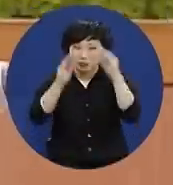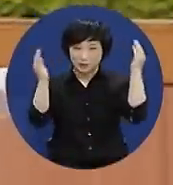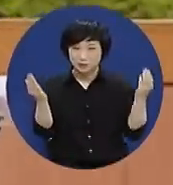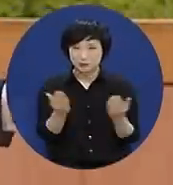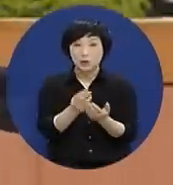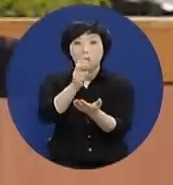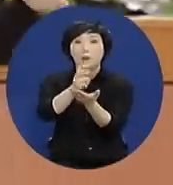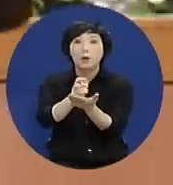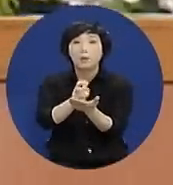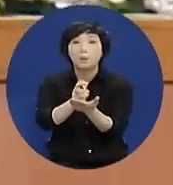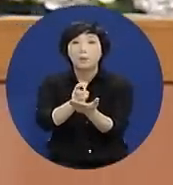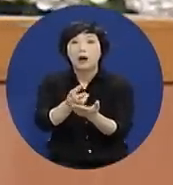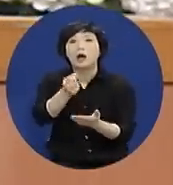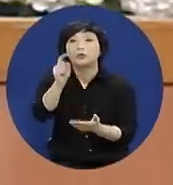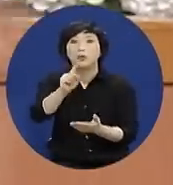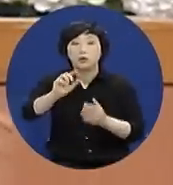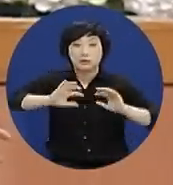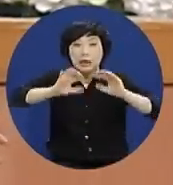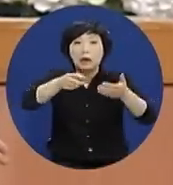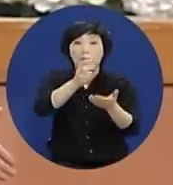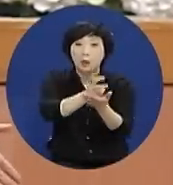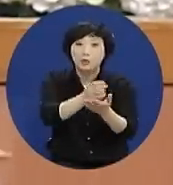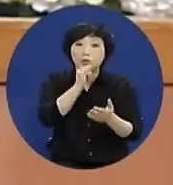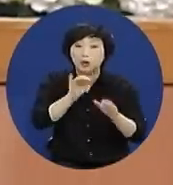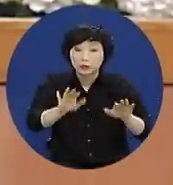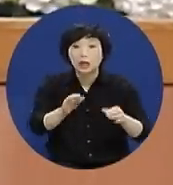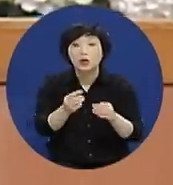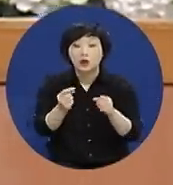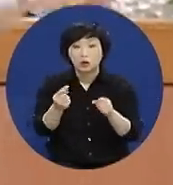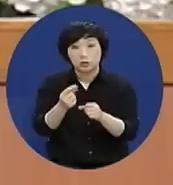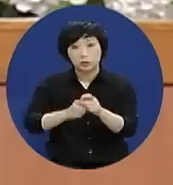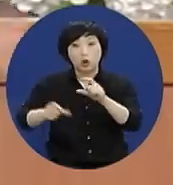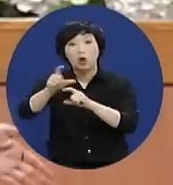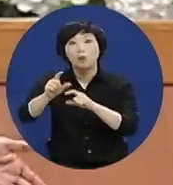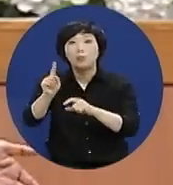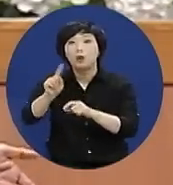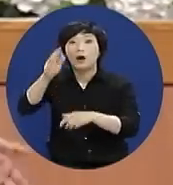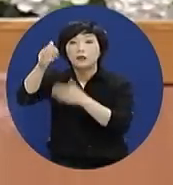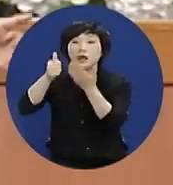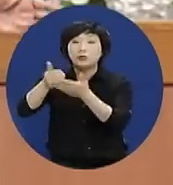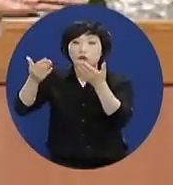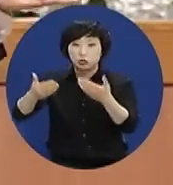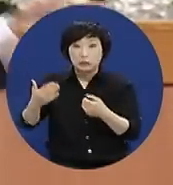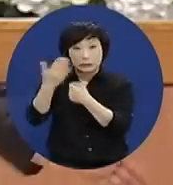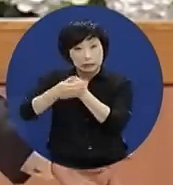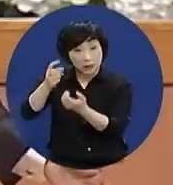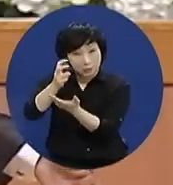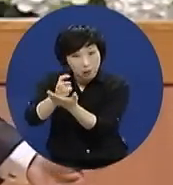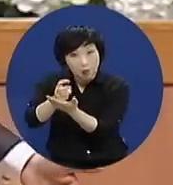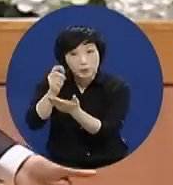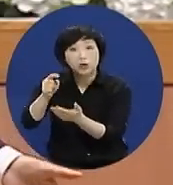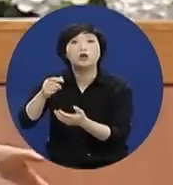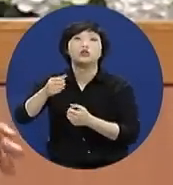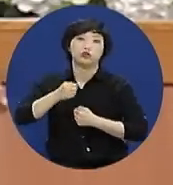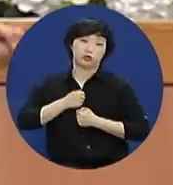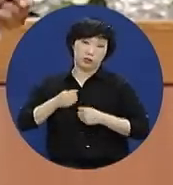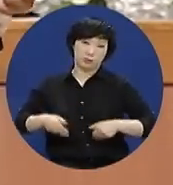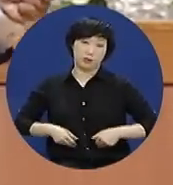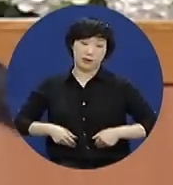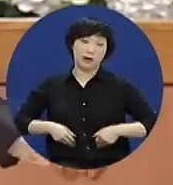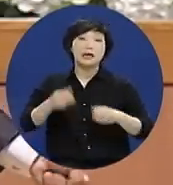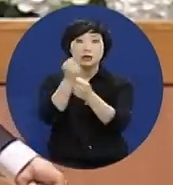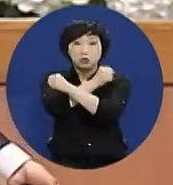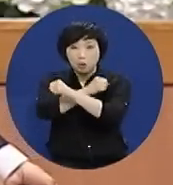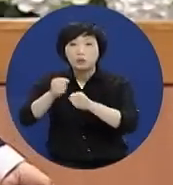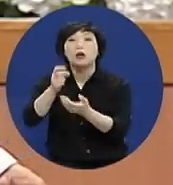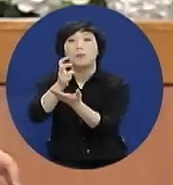どんな方でしょうか国の方ではなく神様が与えられた恵みの方許し